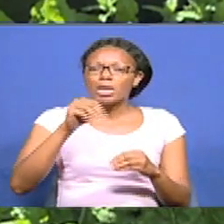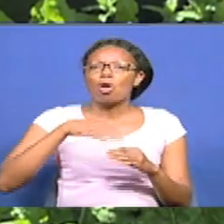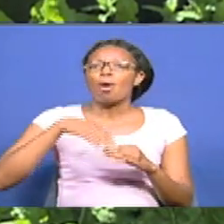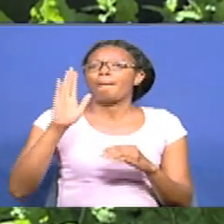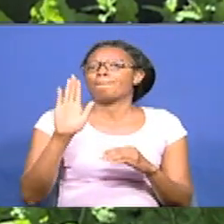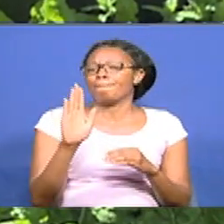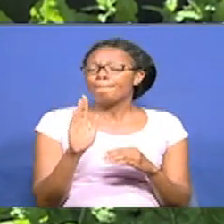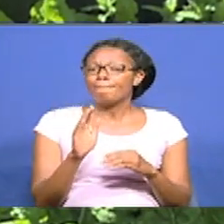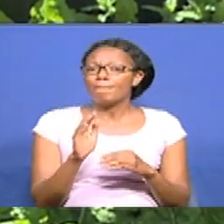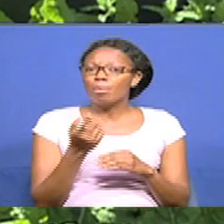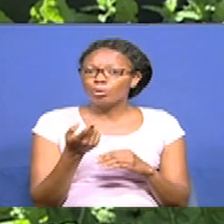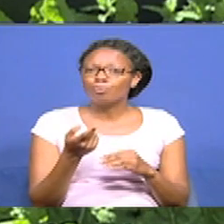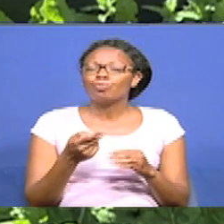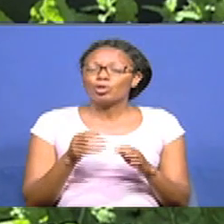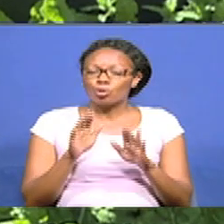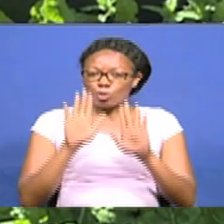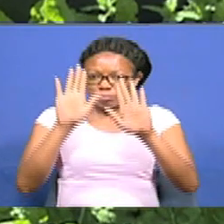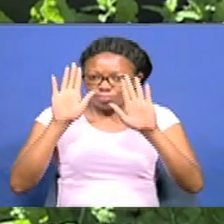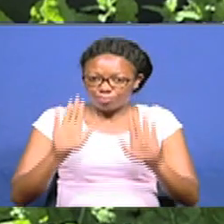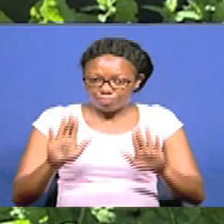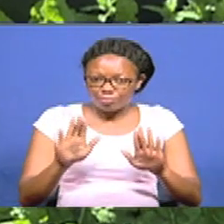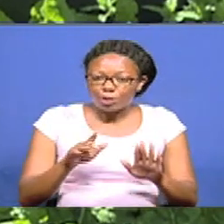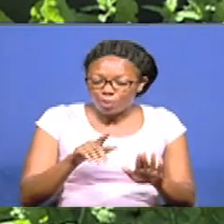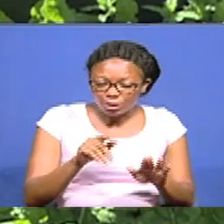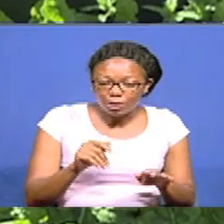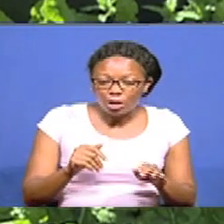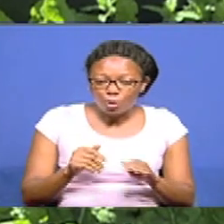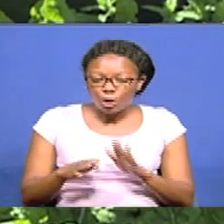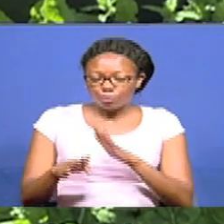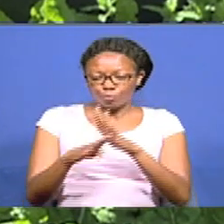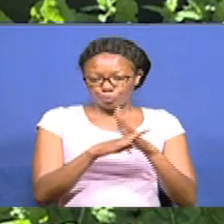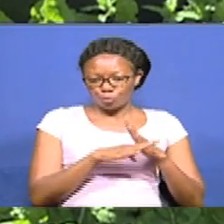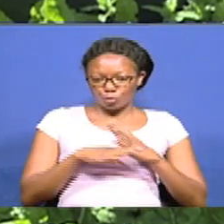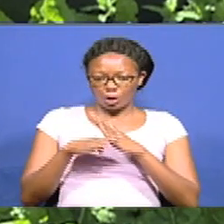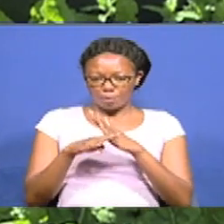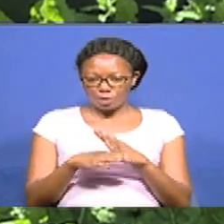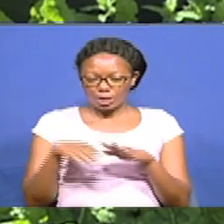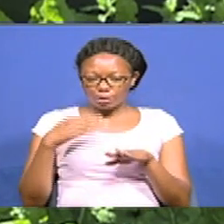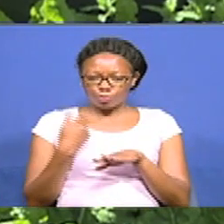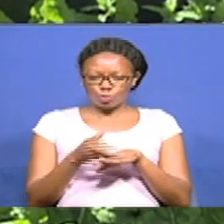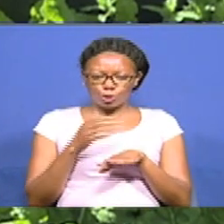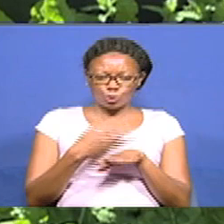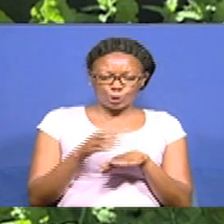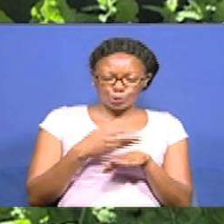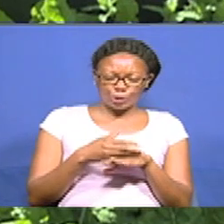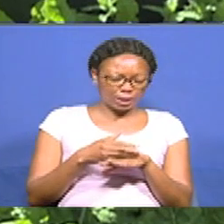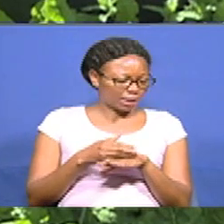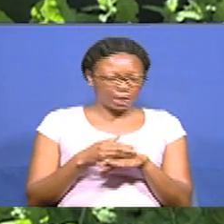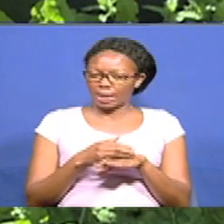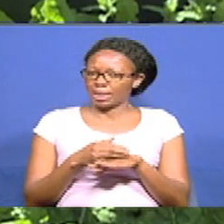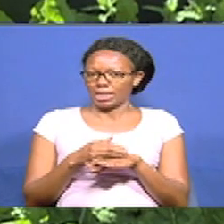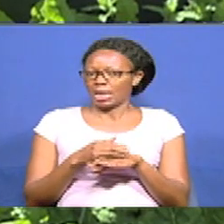So, lazima uhakikishe hakuna kitu inaleta hasara. Na ile kitu huwa